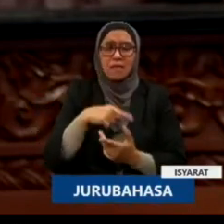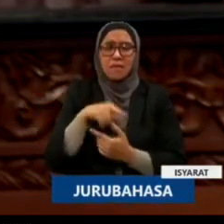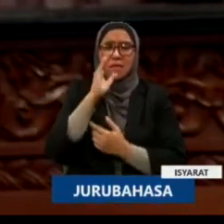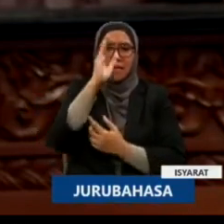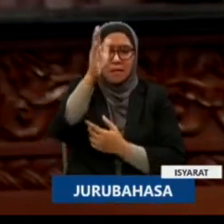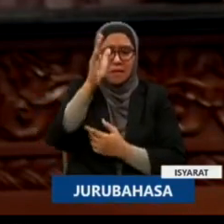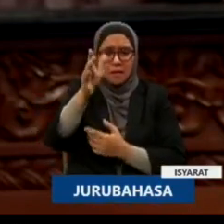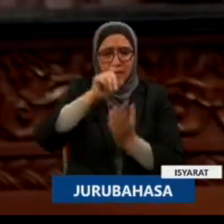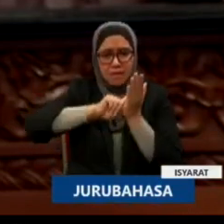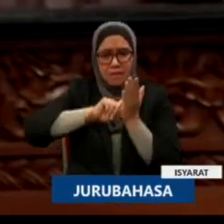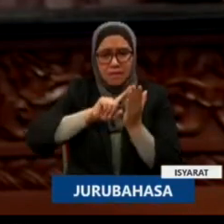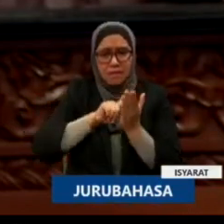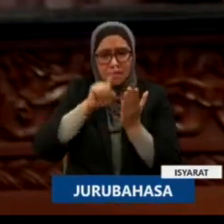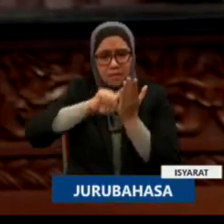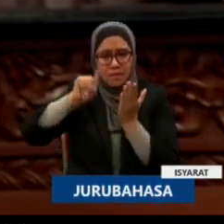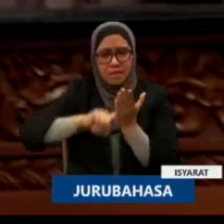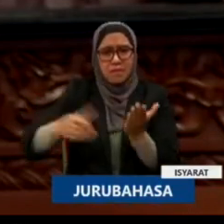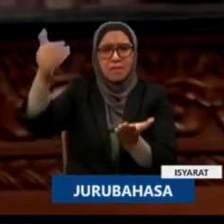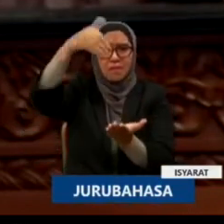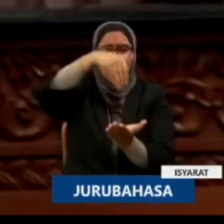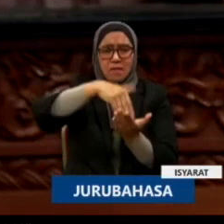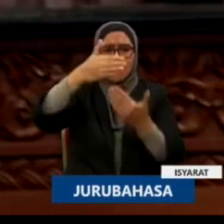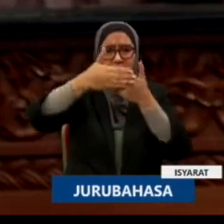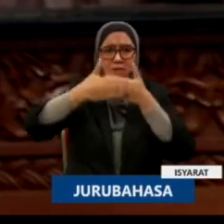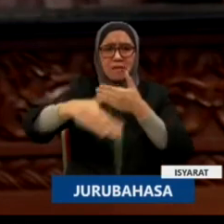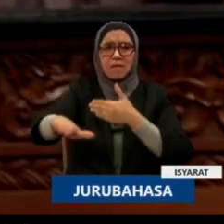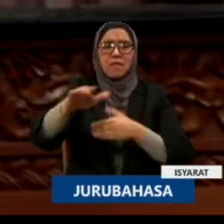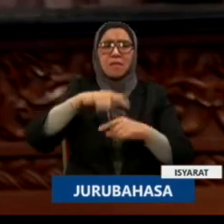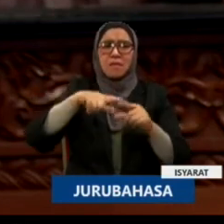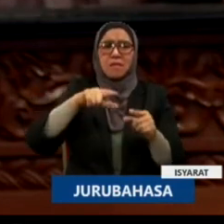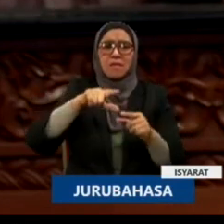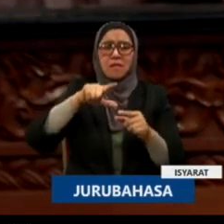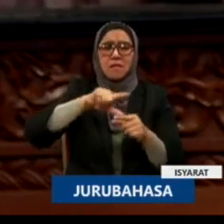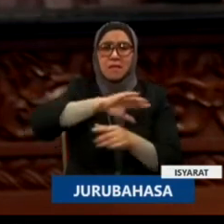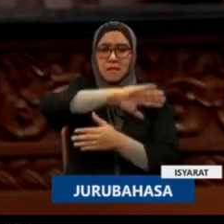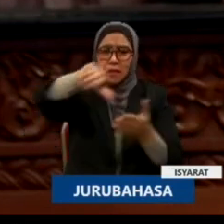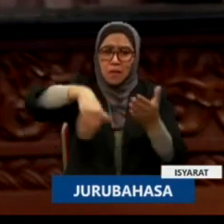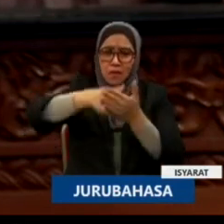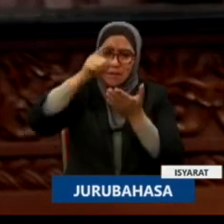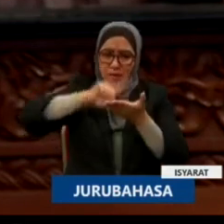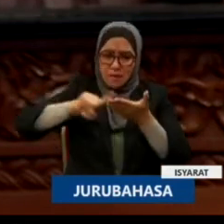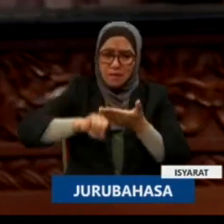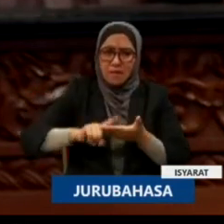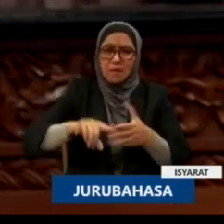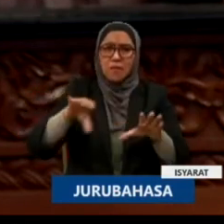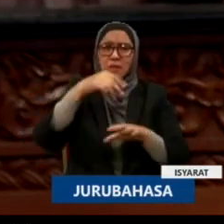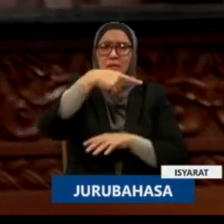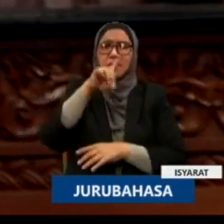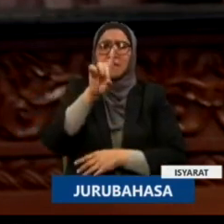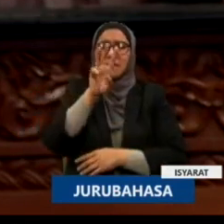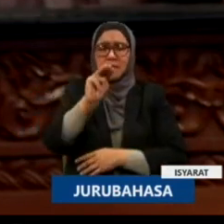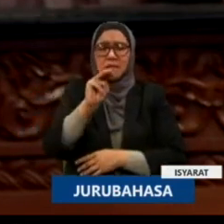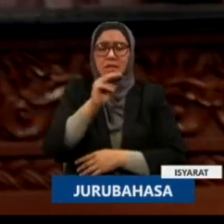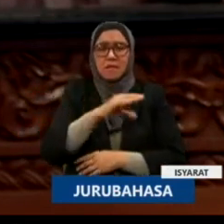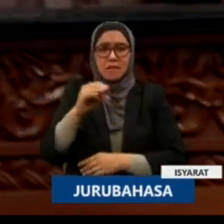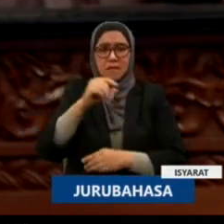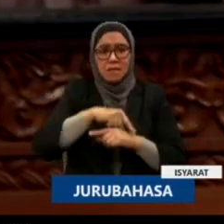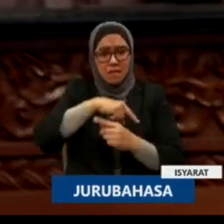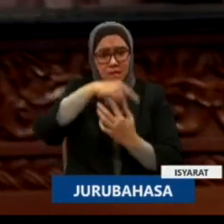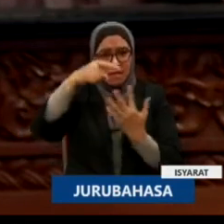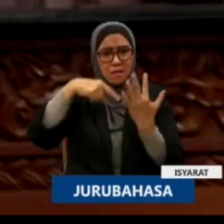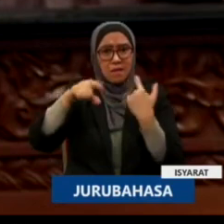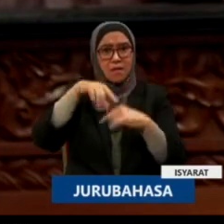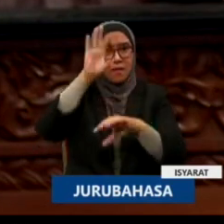TTM selesai menjalankan setan antara elemen penting atau Fokus utama Lembaga ini ialah